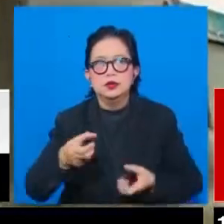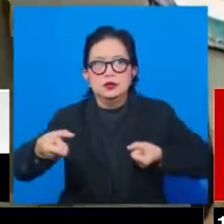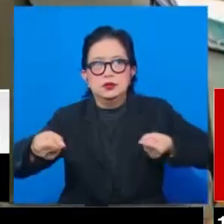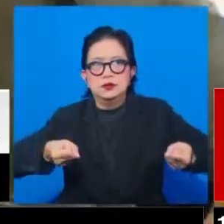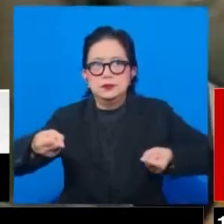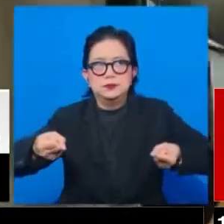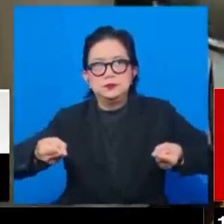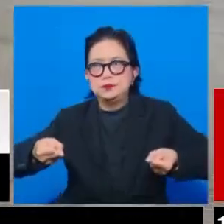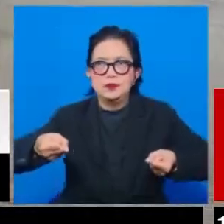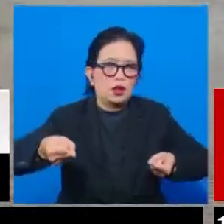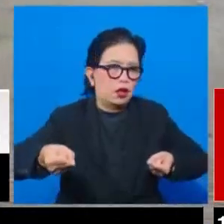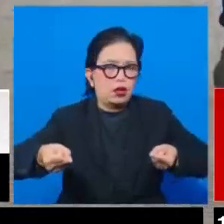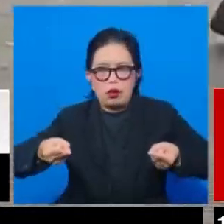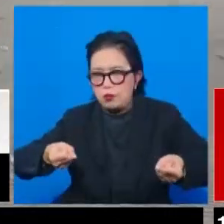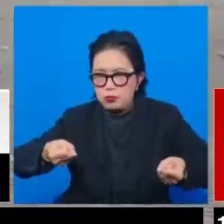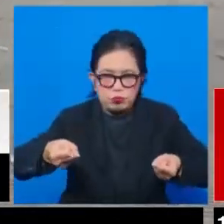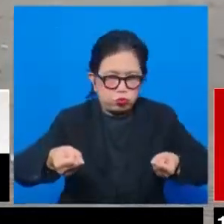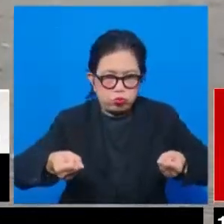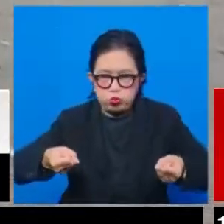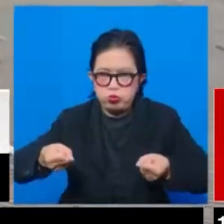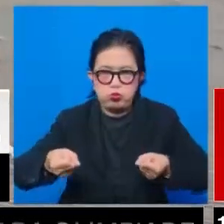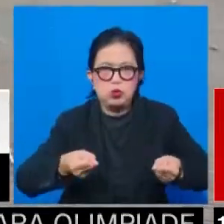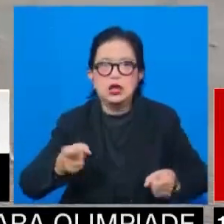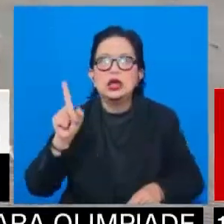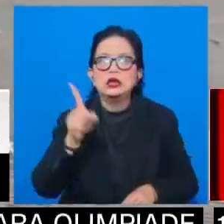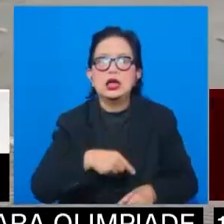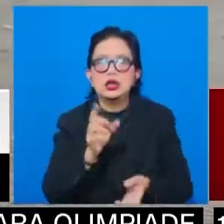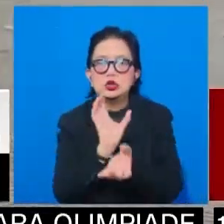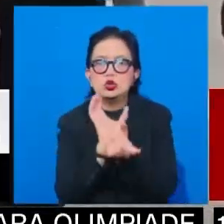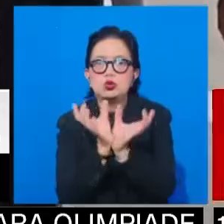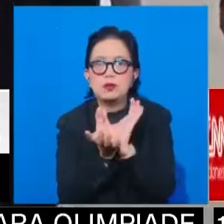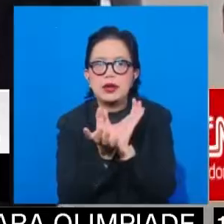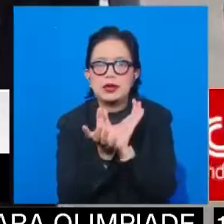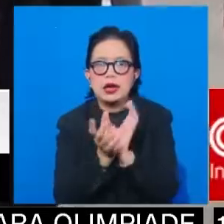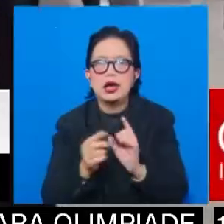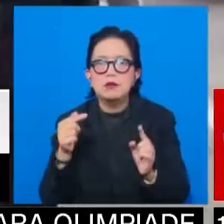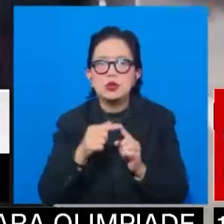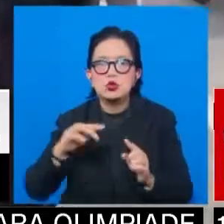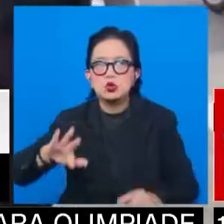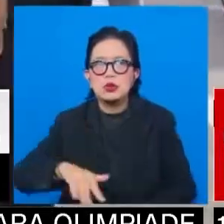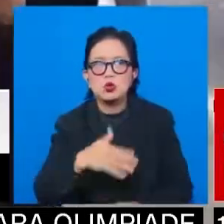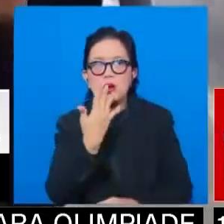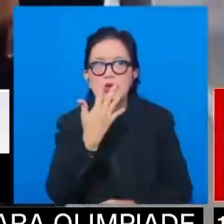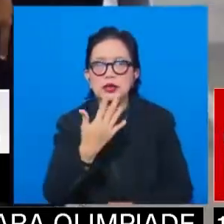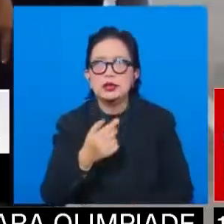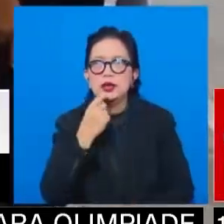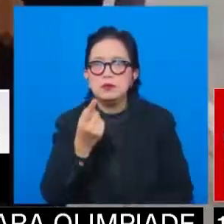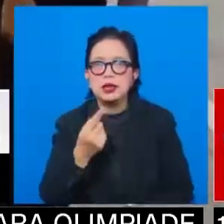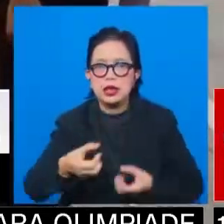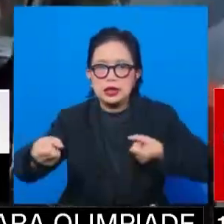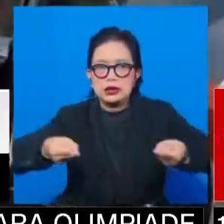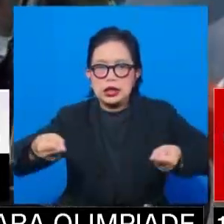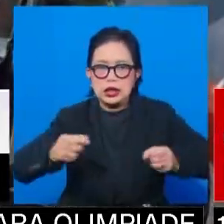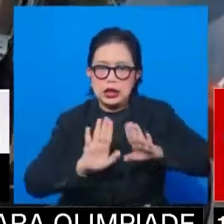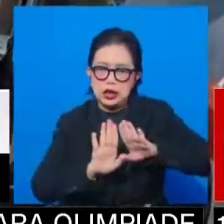tak bisa mengendalikan kendaraannya yang melaju dari arah Surabaya menuju Banyuwangi. Sang sopir truk mengaku rem truk yang dikendarainya